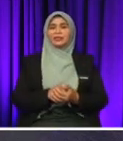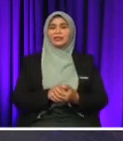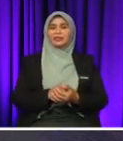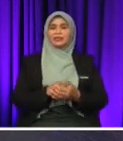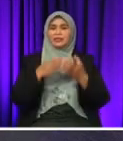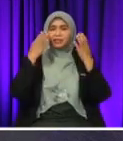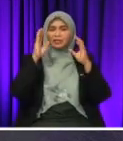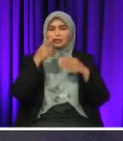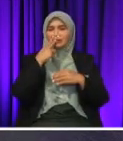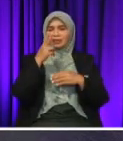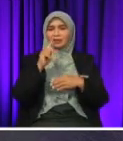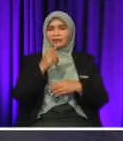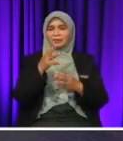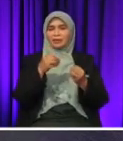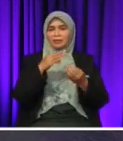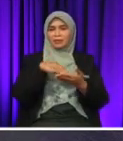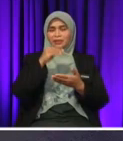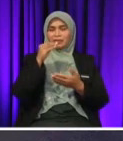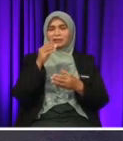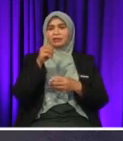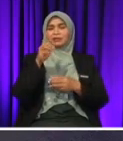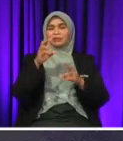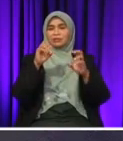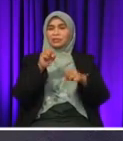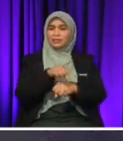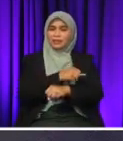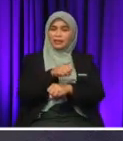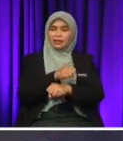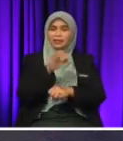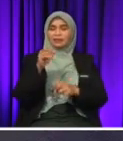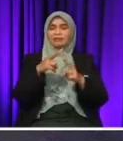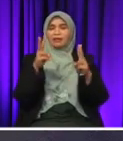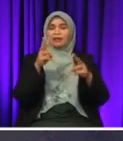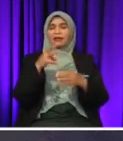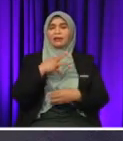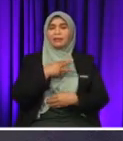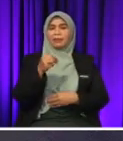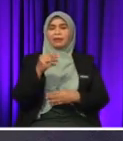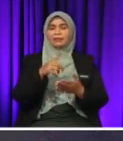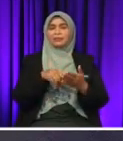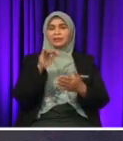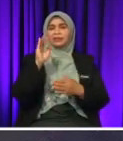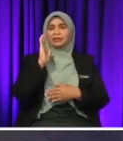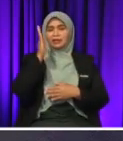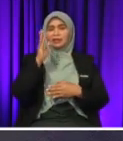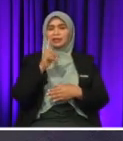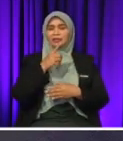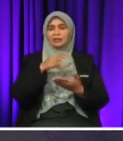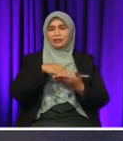Nampaknya kita tidak Mempelajari satu saja yang sangat menarik apakah antara kita belajar